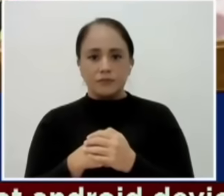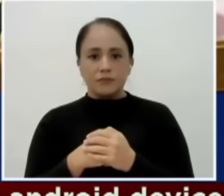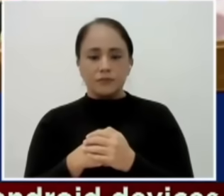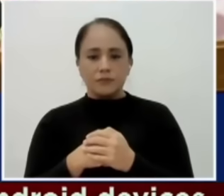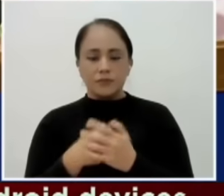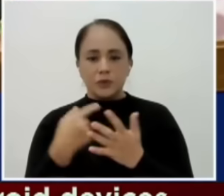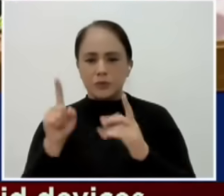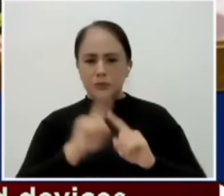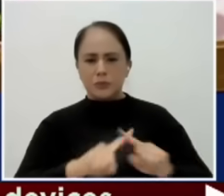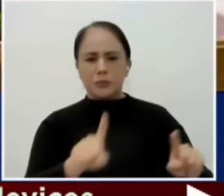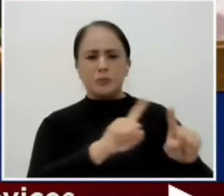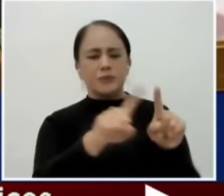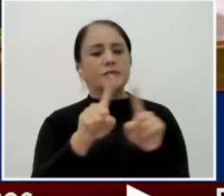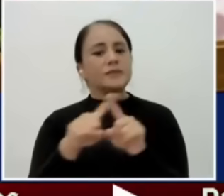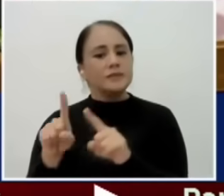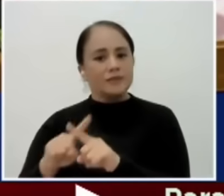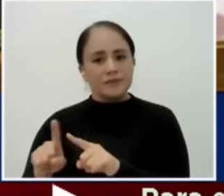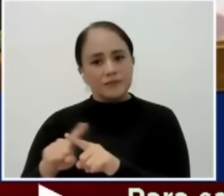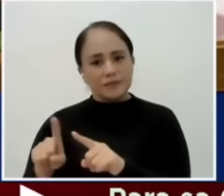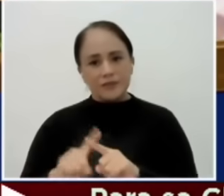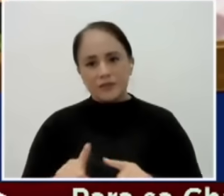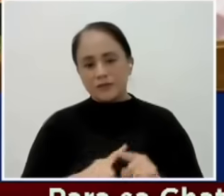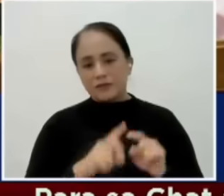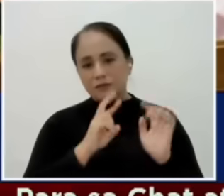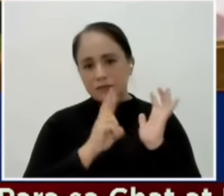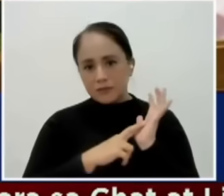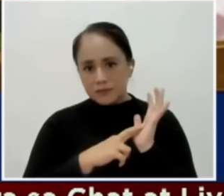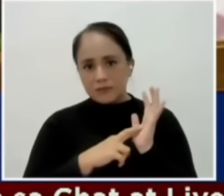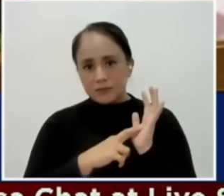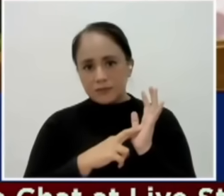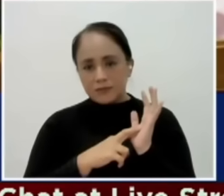iba't ibang mga reports.